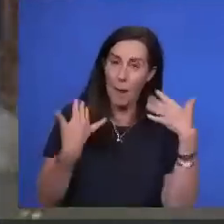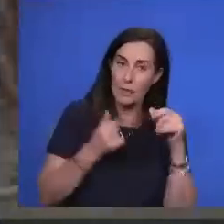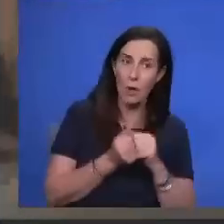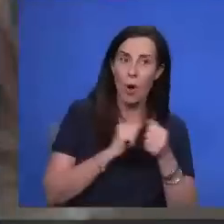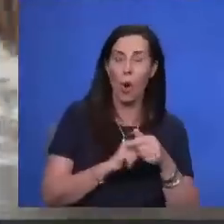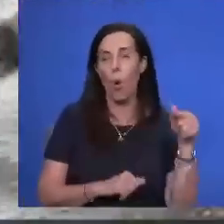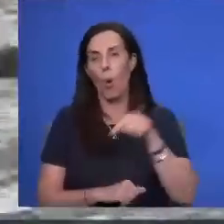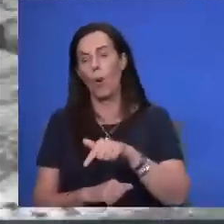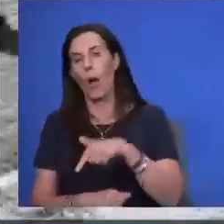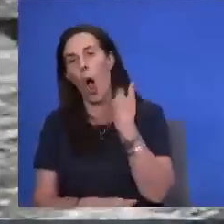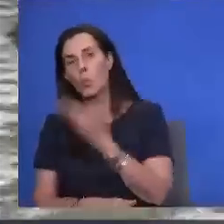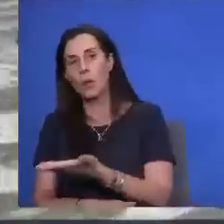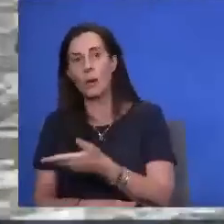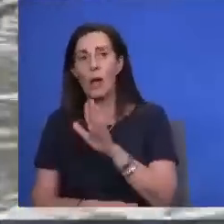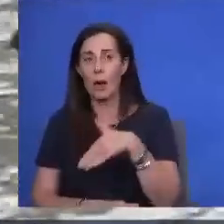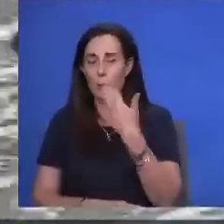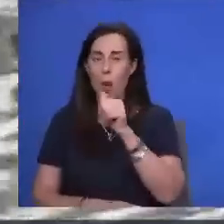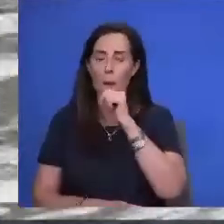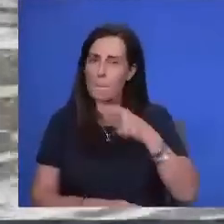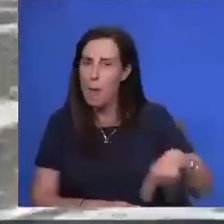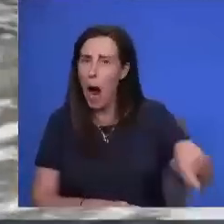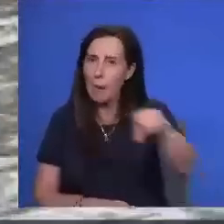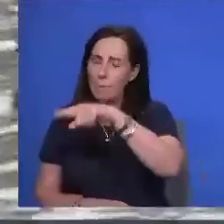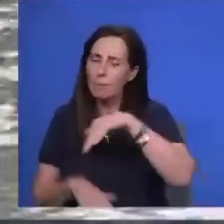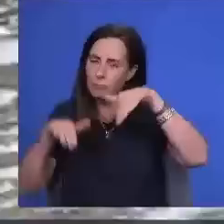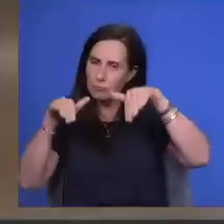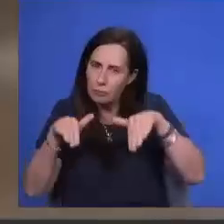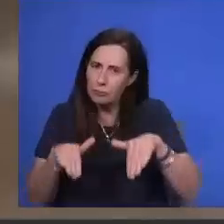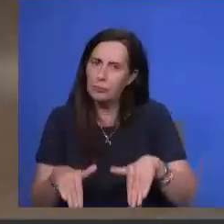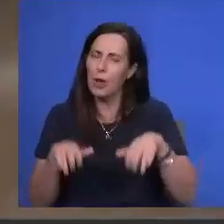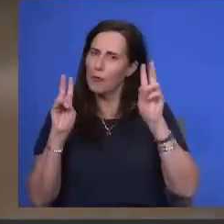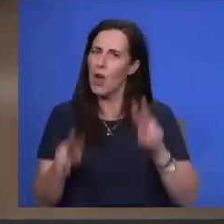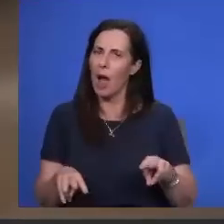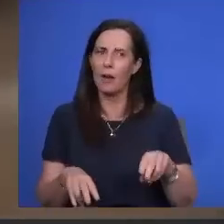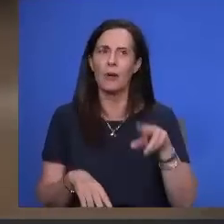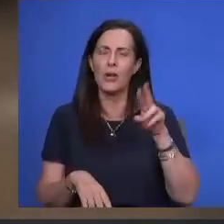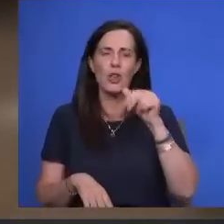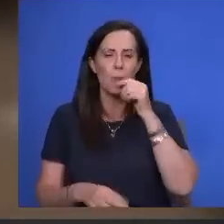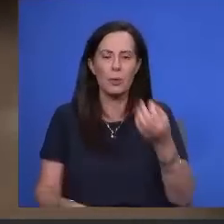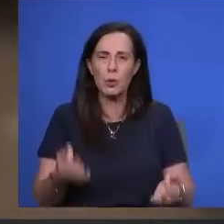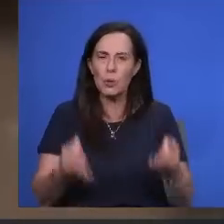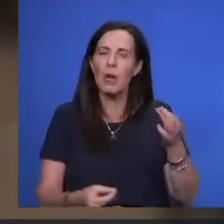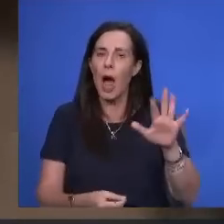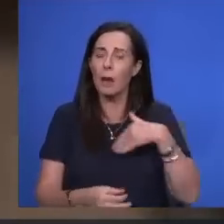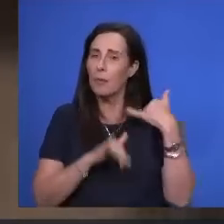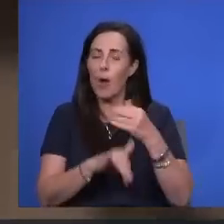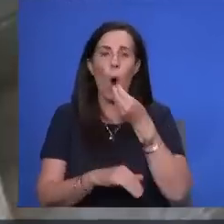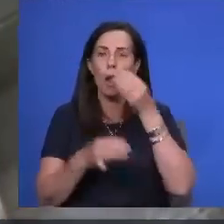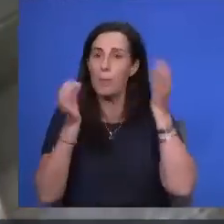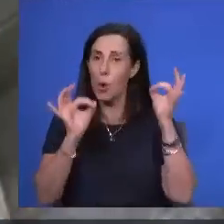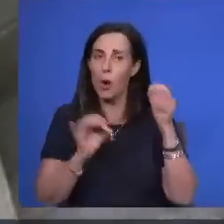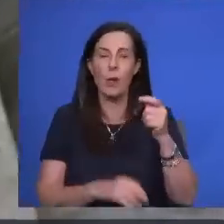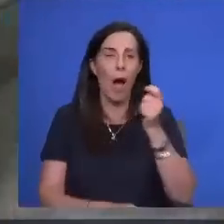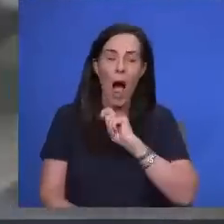לצאת החוצה לחצר. גם בחצרות יש להם בריכות, אפשר להיכנס לטבילה, יש טפטפות. אנחנו גם מכינים להם אוכל מיוחד, וזה